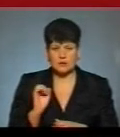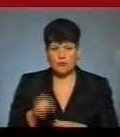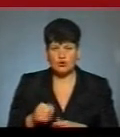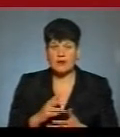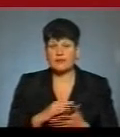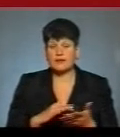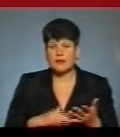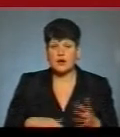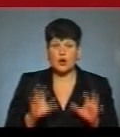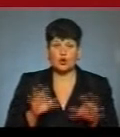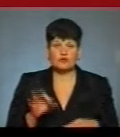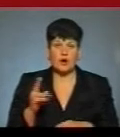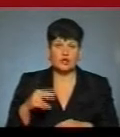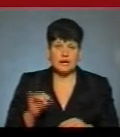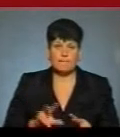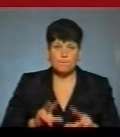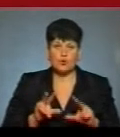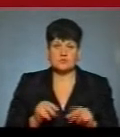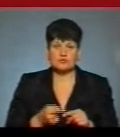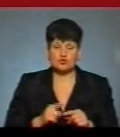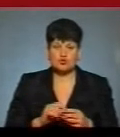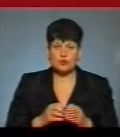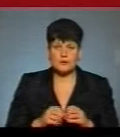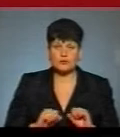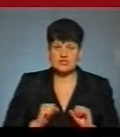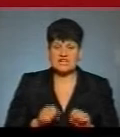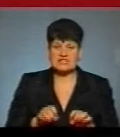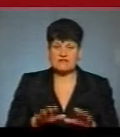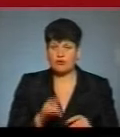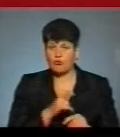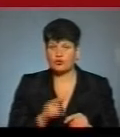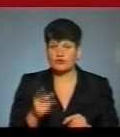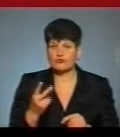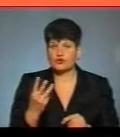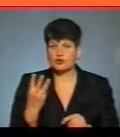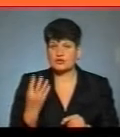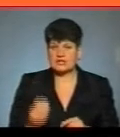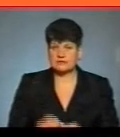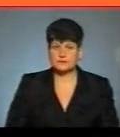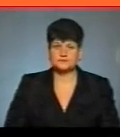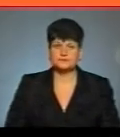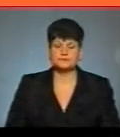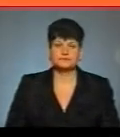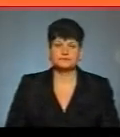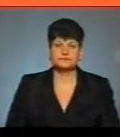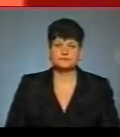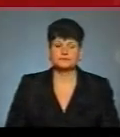надалі голова ОДА пообіцяв, що він цю проблему постарається вирішити впродовж 2-3 днів.